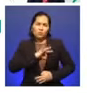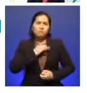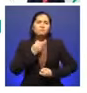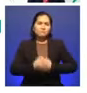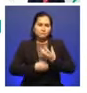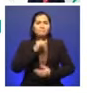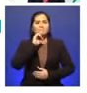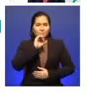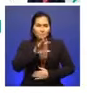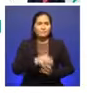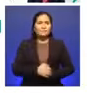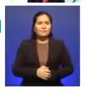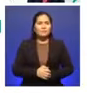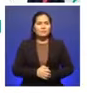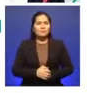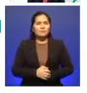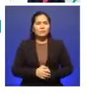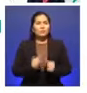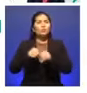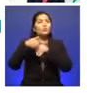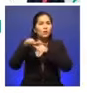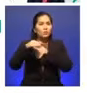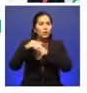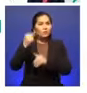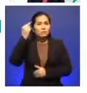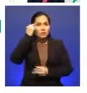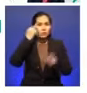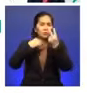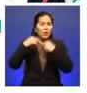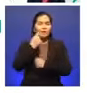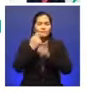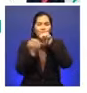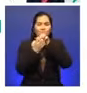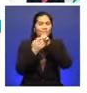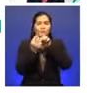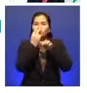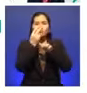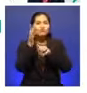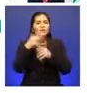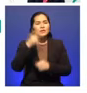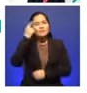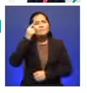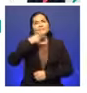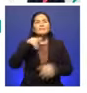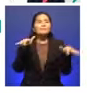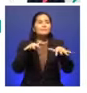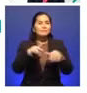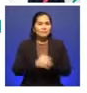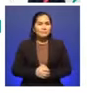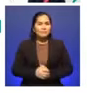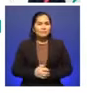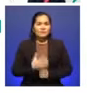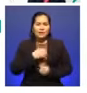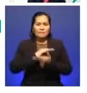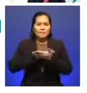ให้เราฟังว่าอยู่ข้างนอกไม่เคยคิดดูแลฟันเลยคิดว่าแปรงเฉยๆไม่เคยคิดที่จะท